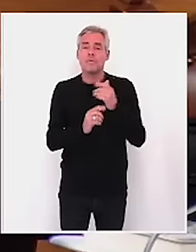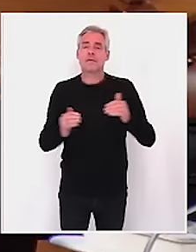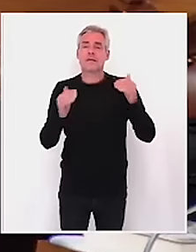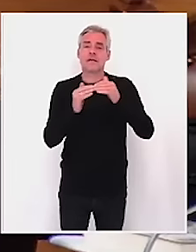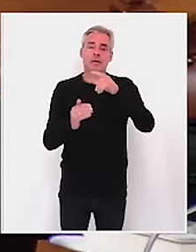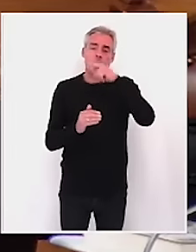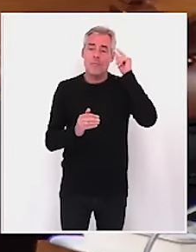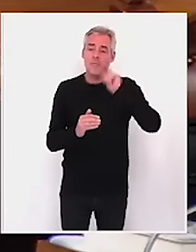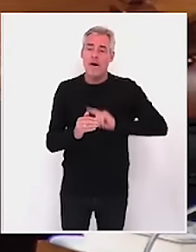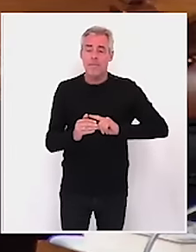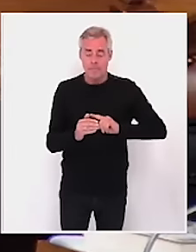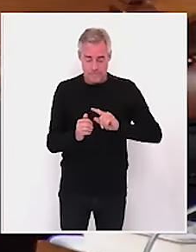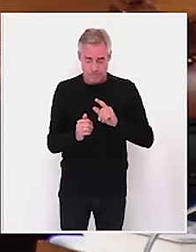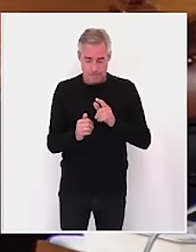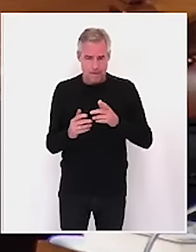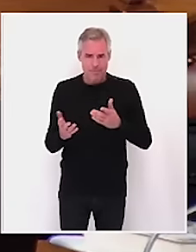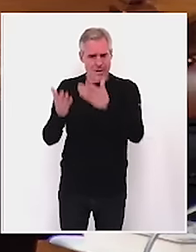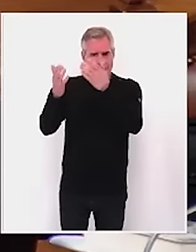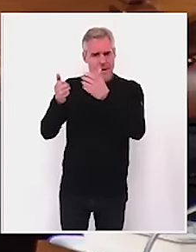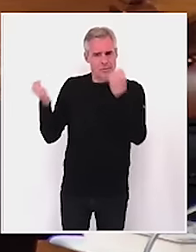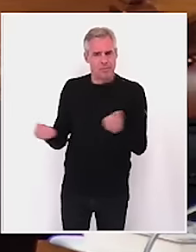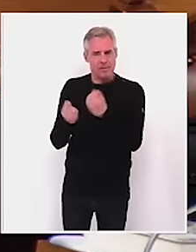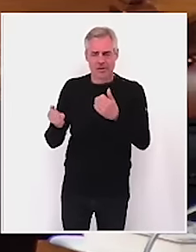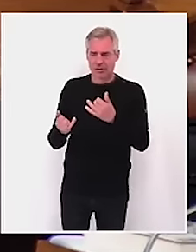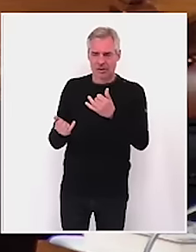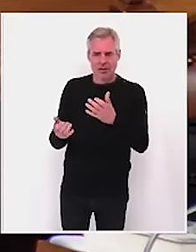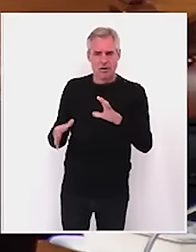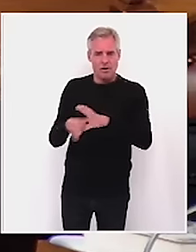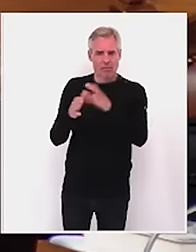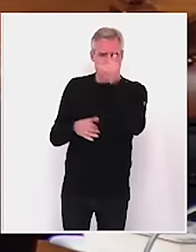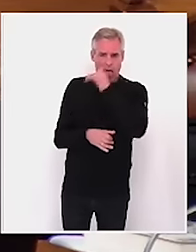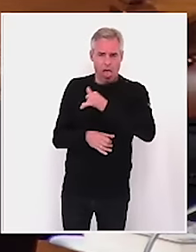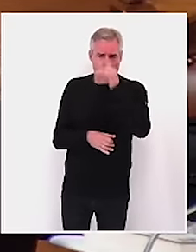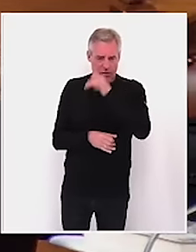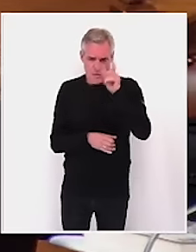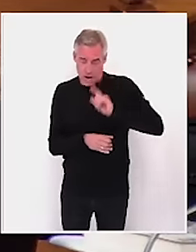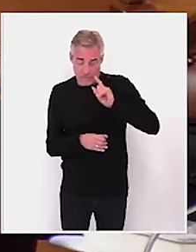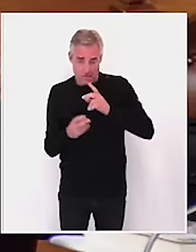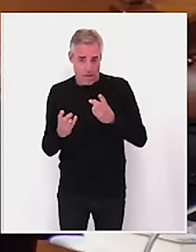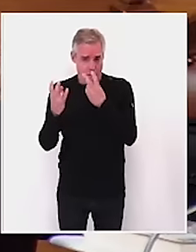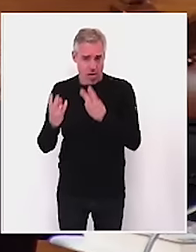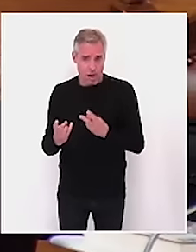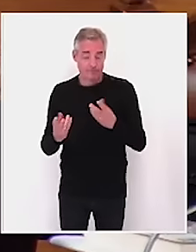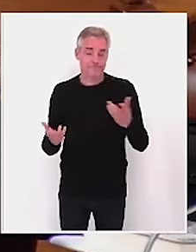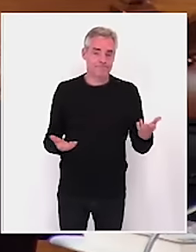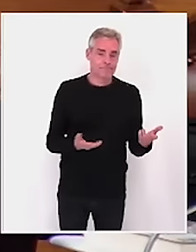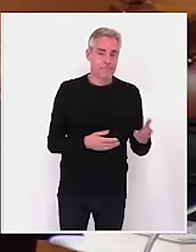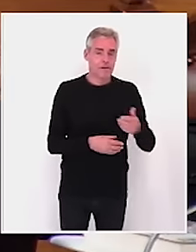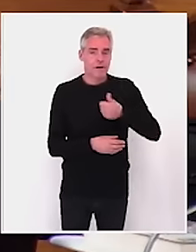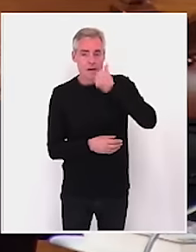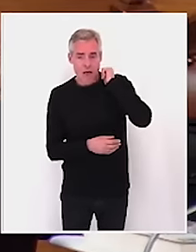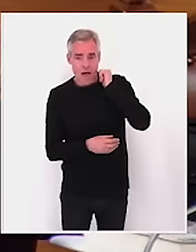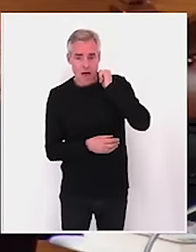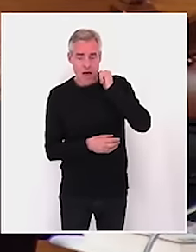visions caricaturales de la femme. Voilà, et puis juste un petit mot pour dire qu'on est coincé entre hier